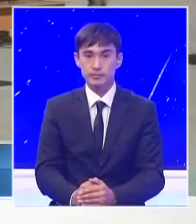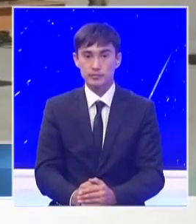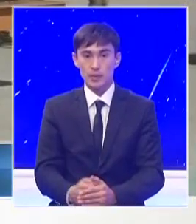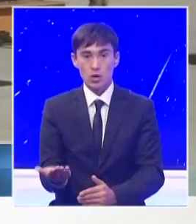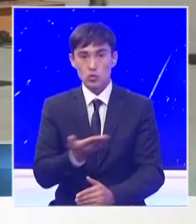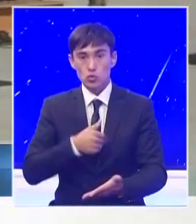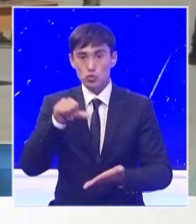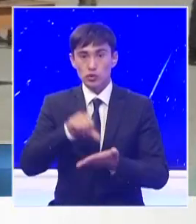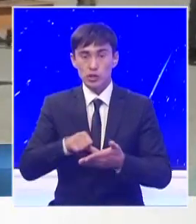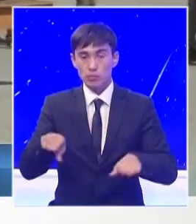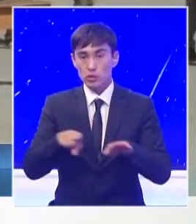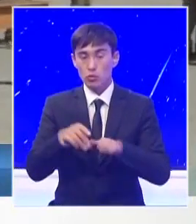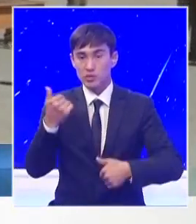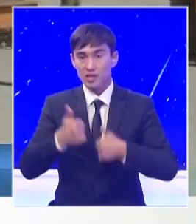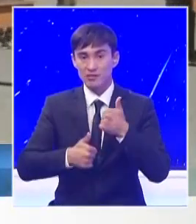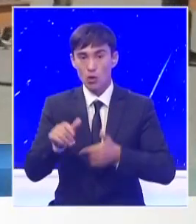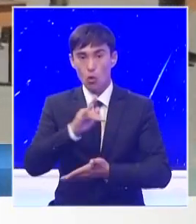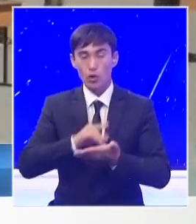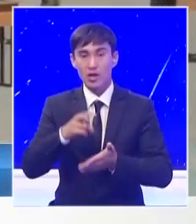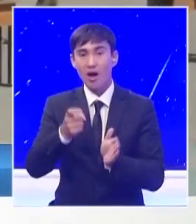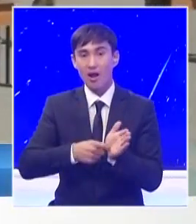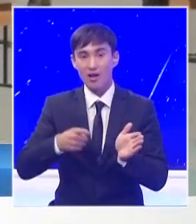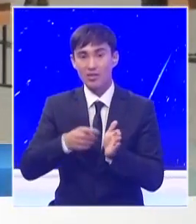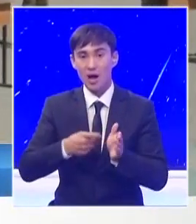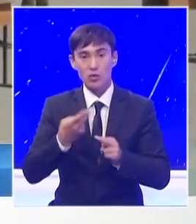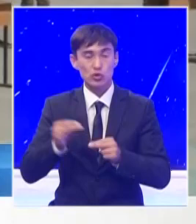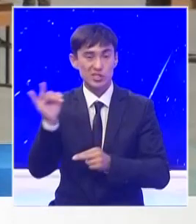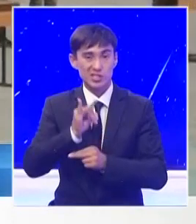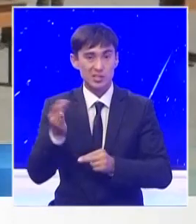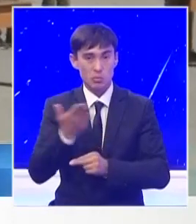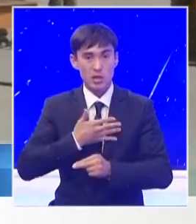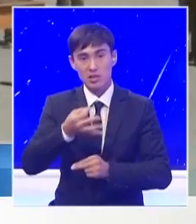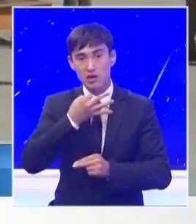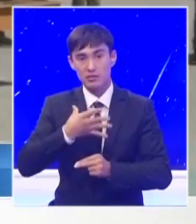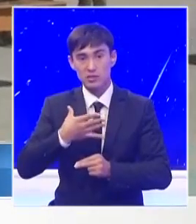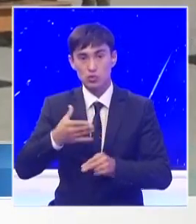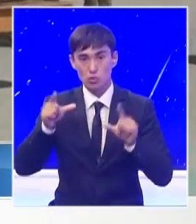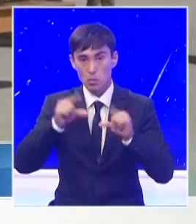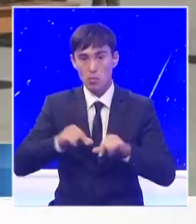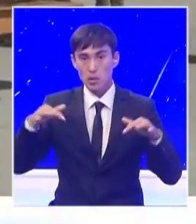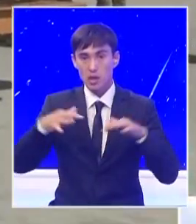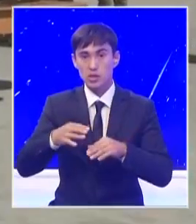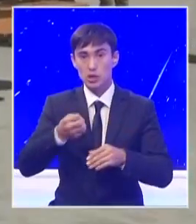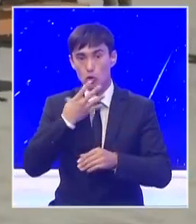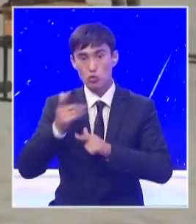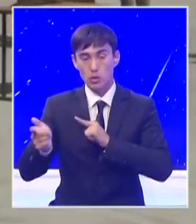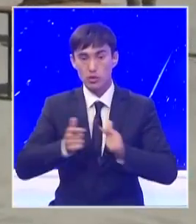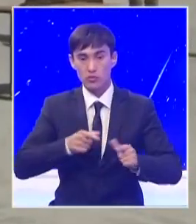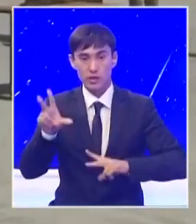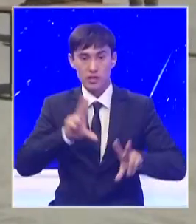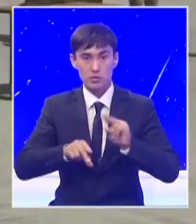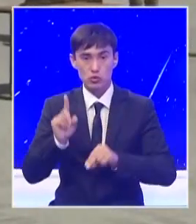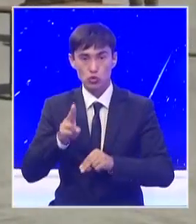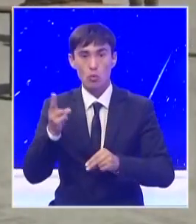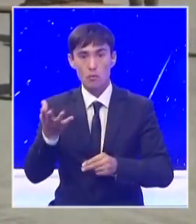Мы уже участвовали в подобных соревнованиях в городе Караганда. Они очень интересны, мне нравятся. Сюда мы приехали с хорошей подготовкой. Надеемся,